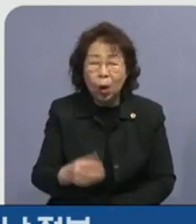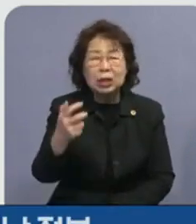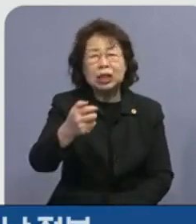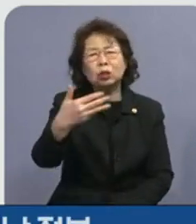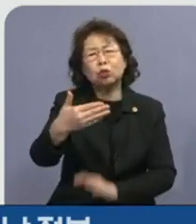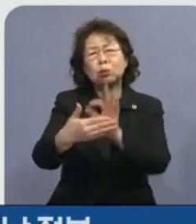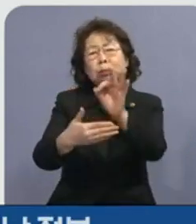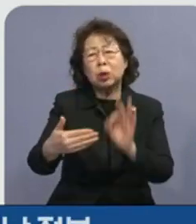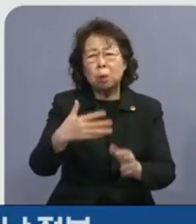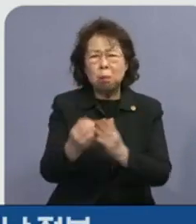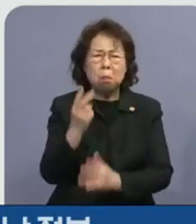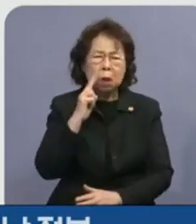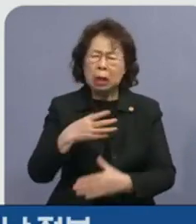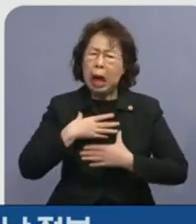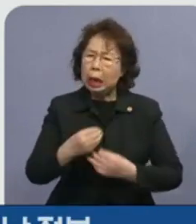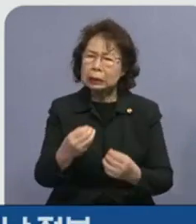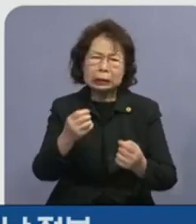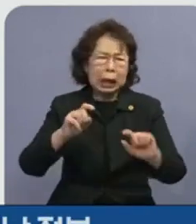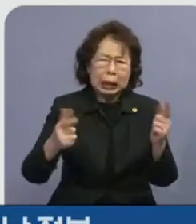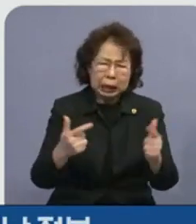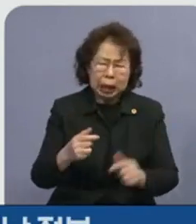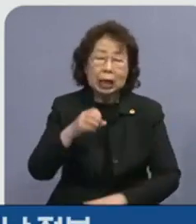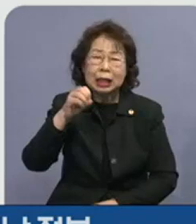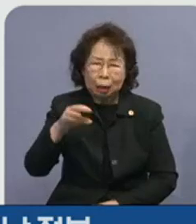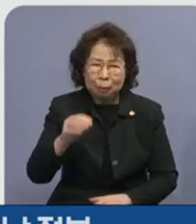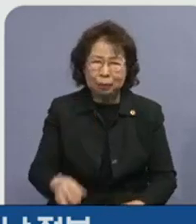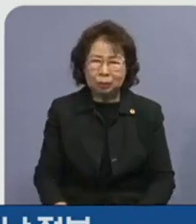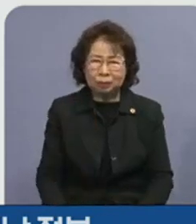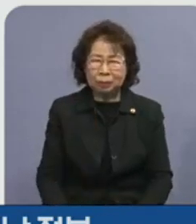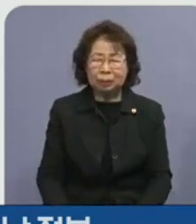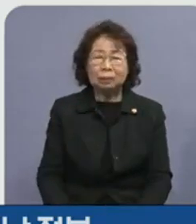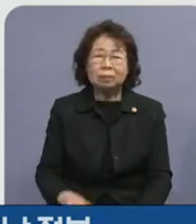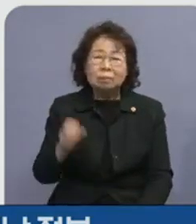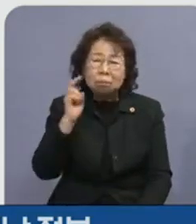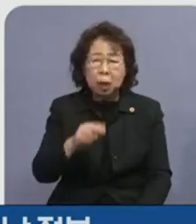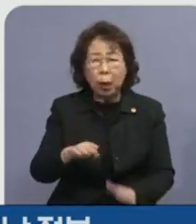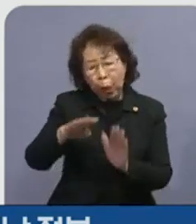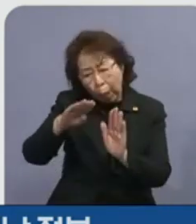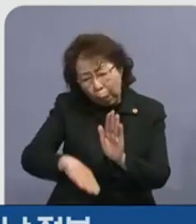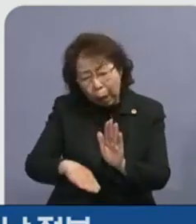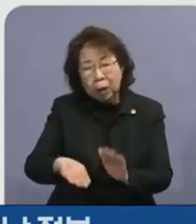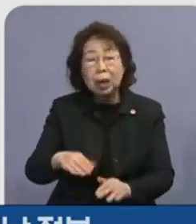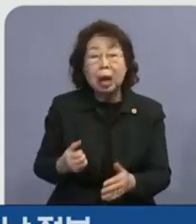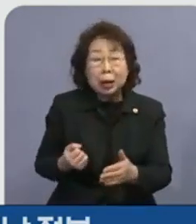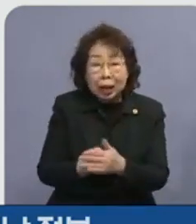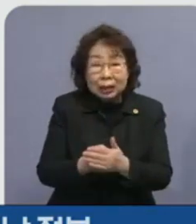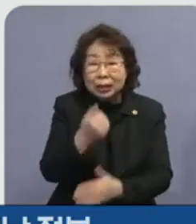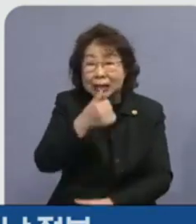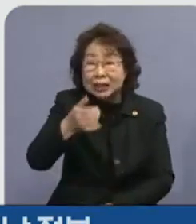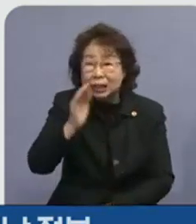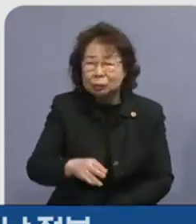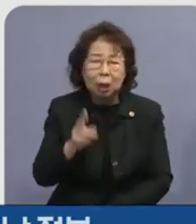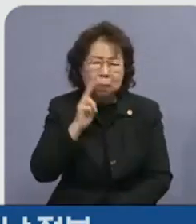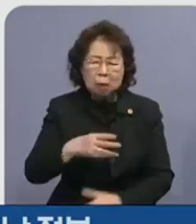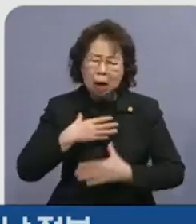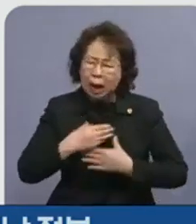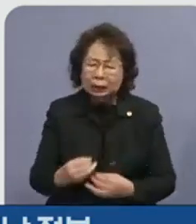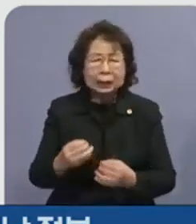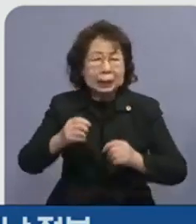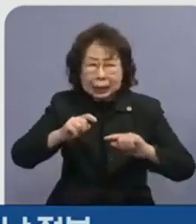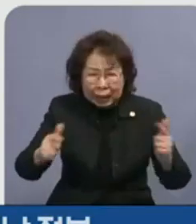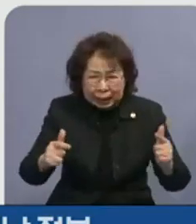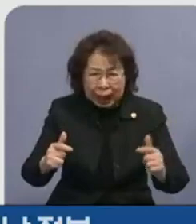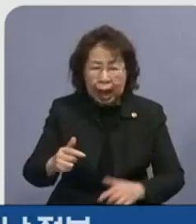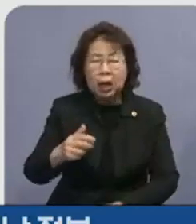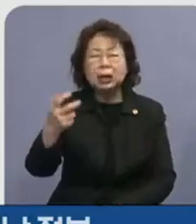79.5%는 안전하지 않다고 답했고 심지어 농도가 낮아진다는 가정에도 여전히 안전하지 않다는